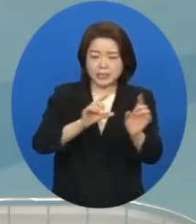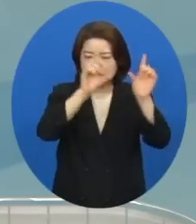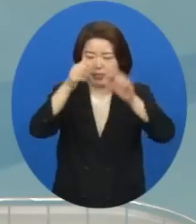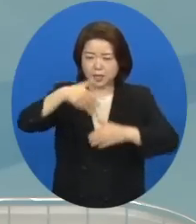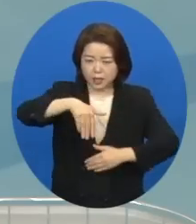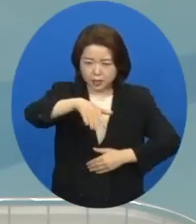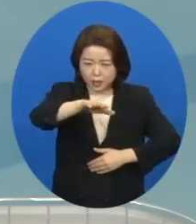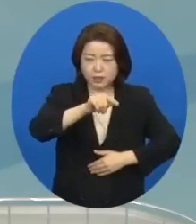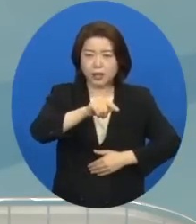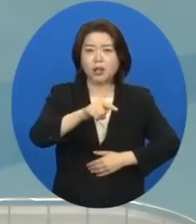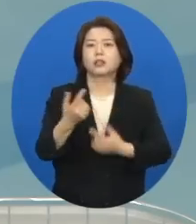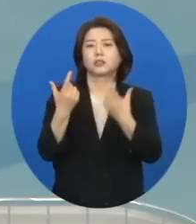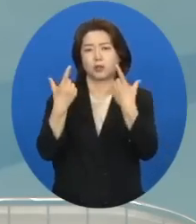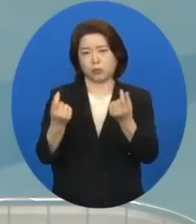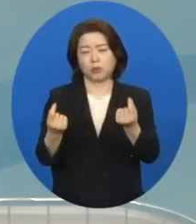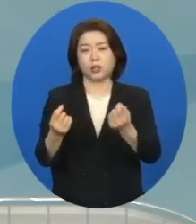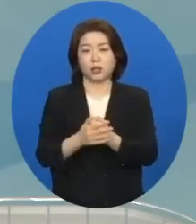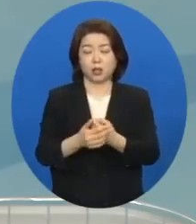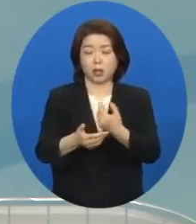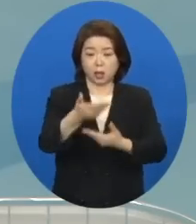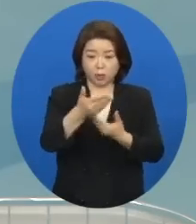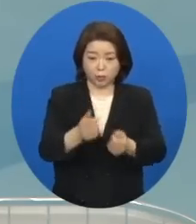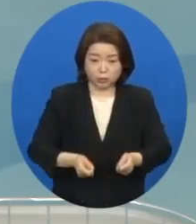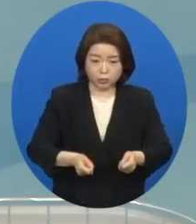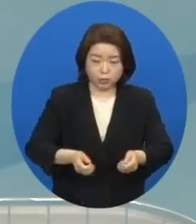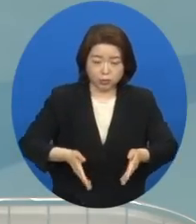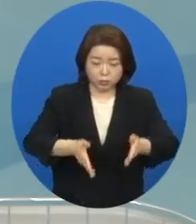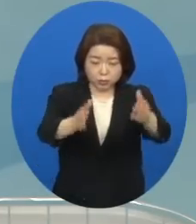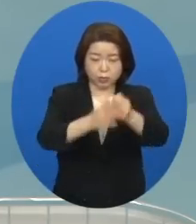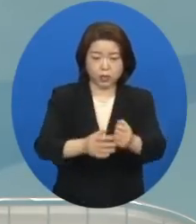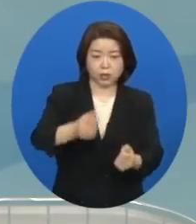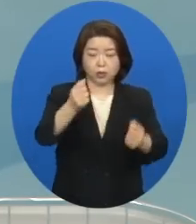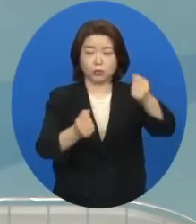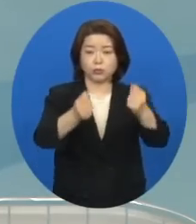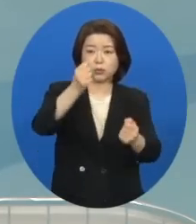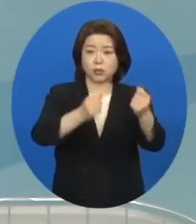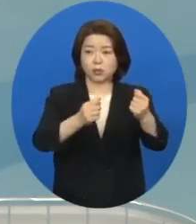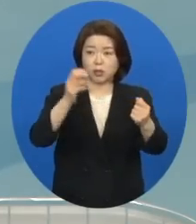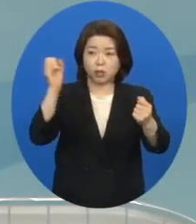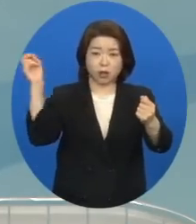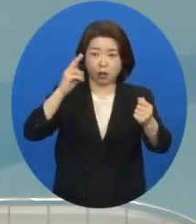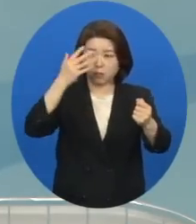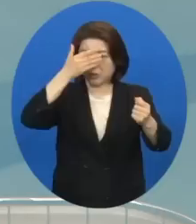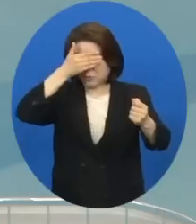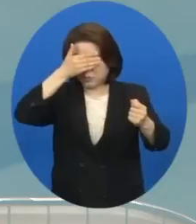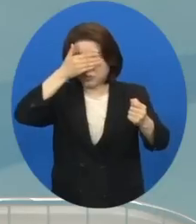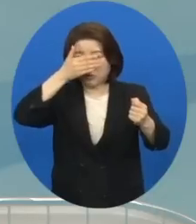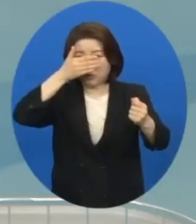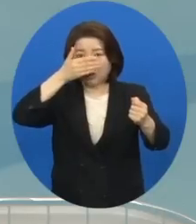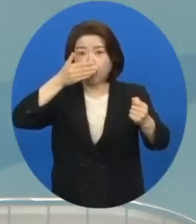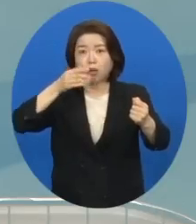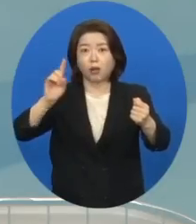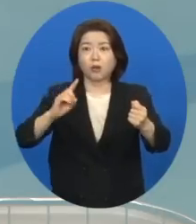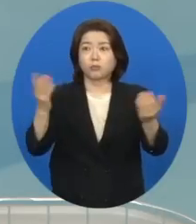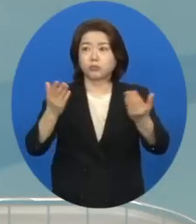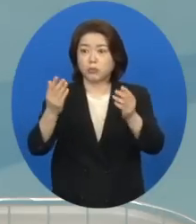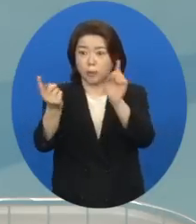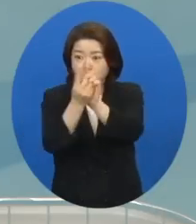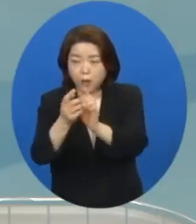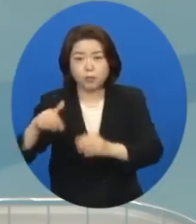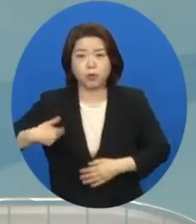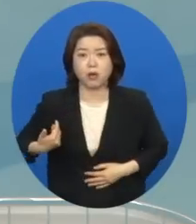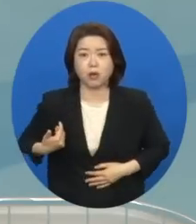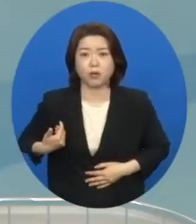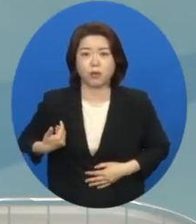같다니까요. 고속도로에 차를 운전해서 가는데 눈이 갑자기 안 보여요. 이게 무슨 일이 닥칠지 몰라요.